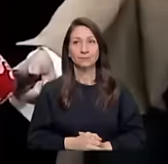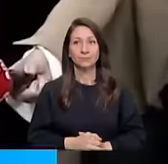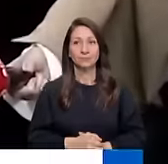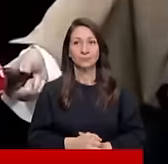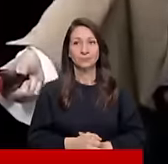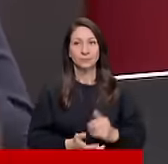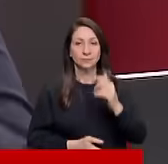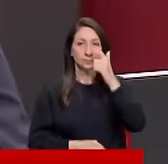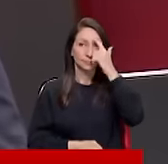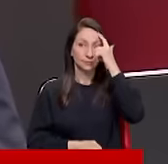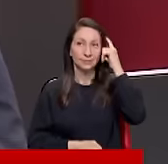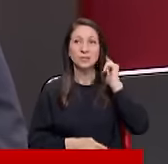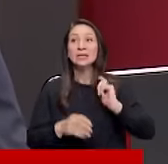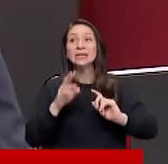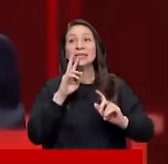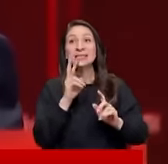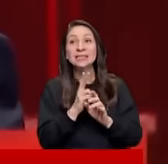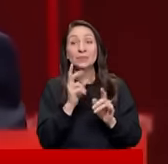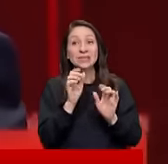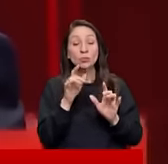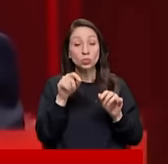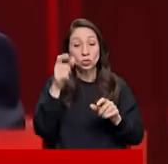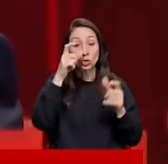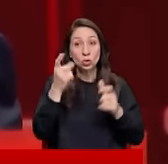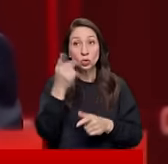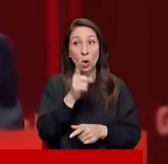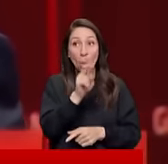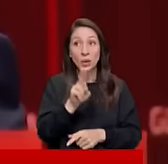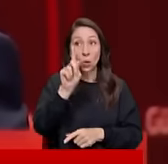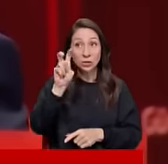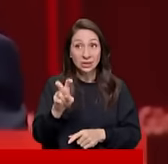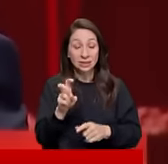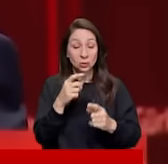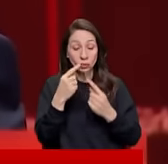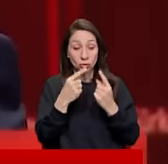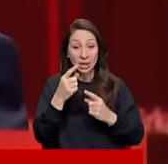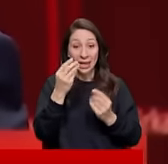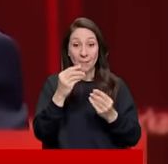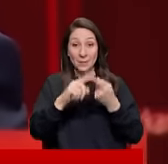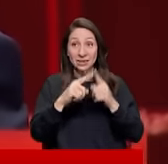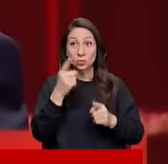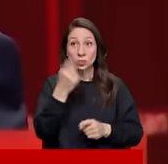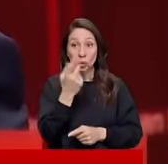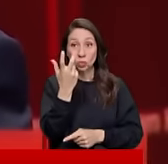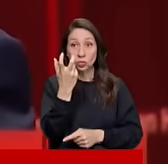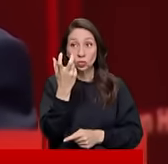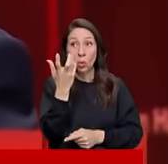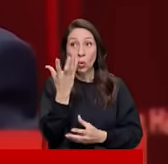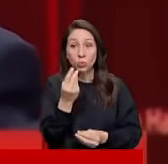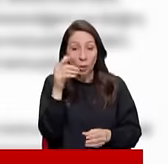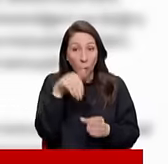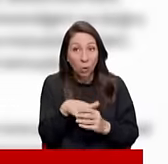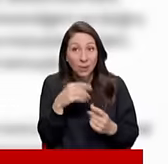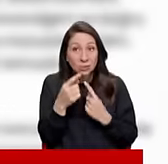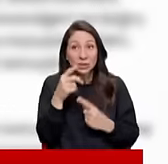Attım. Kesinlikle bir başarısızlık var. Bu ülkede %17-18'lerin konuşulduğu İyi Parti'nin %3 küsur aldığı bir oydan